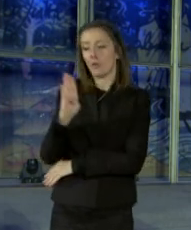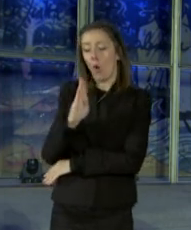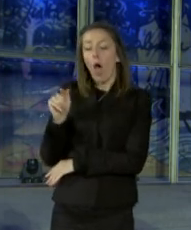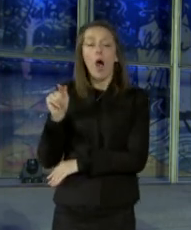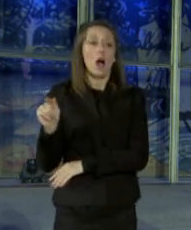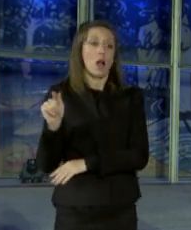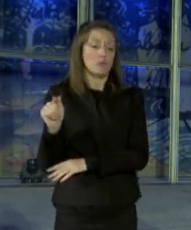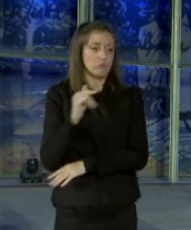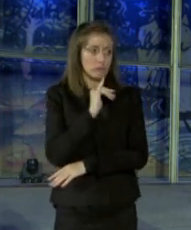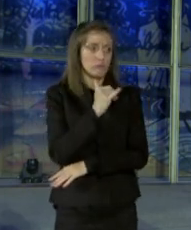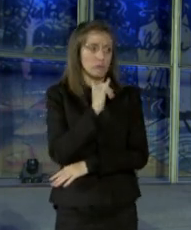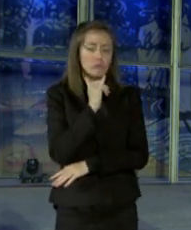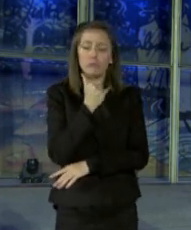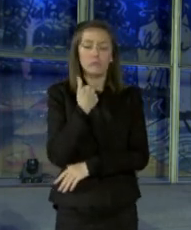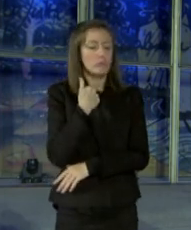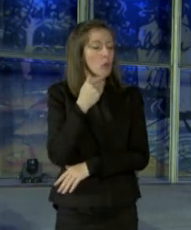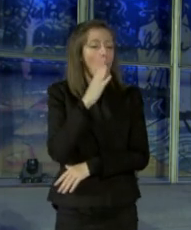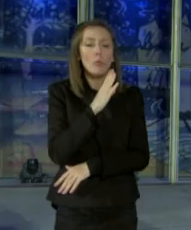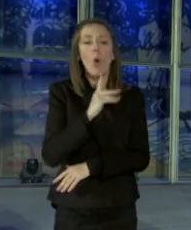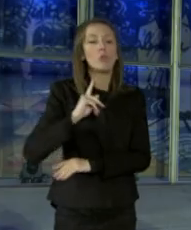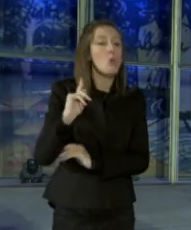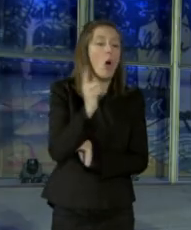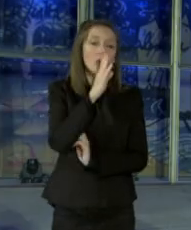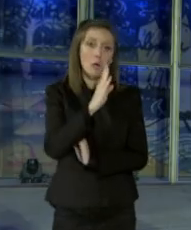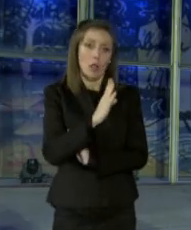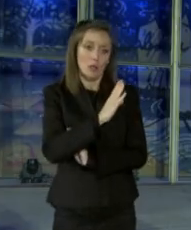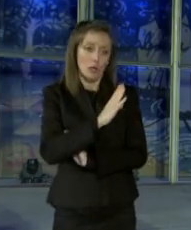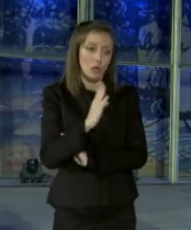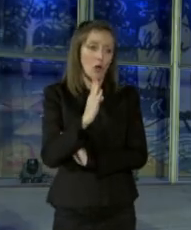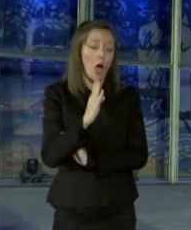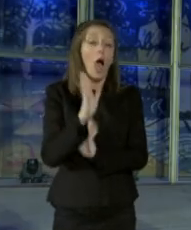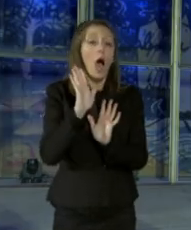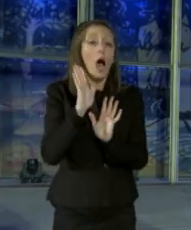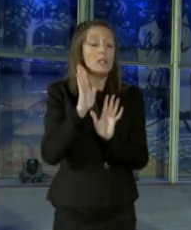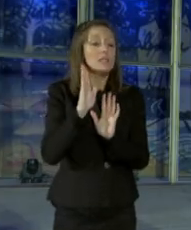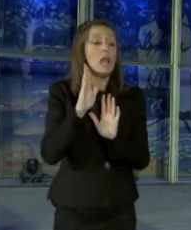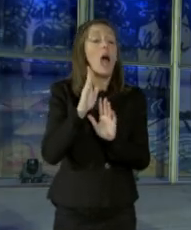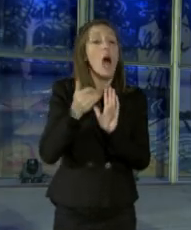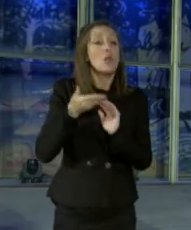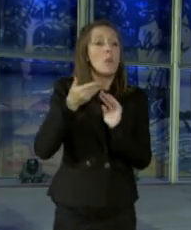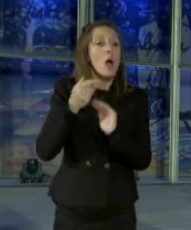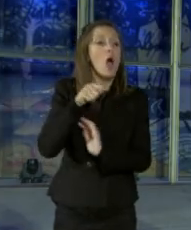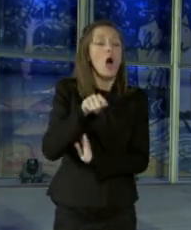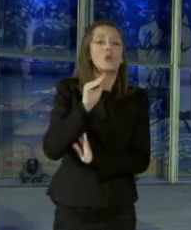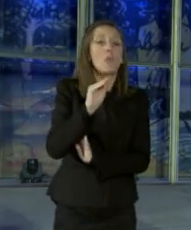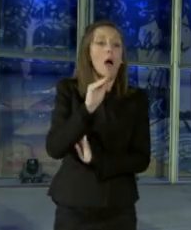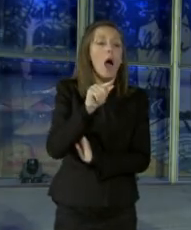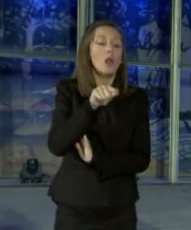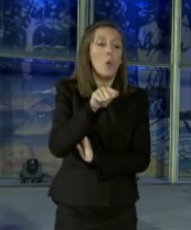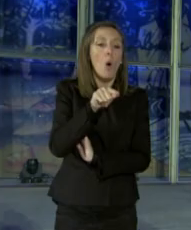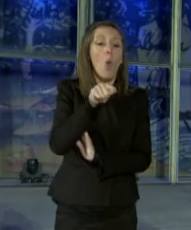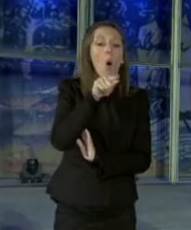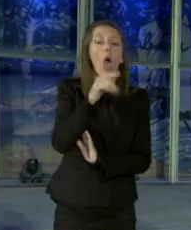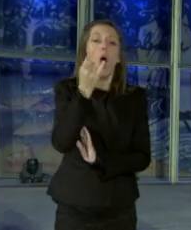si dice sica benedico tutti ieri anzi al superiore che dia lui per me questa